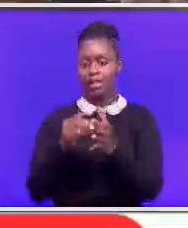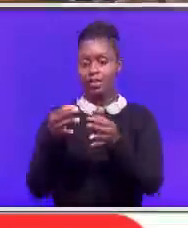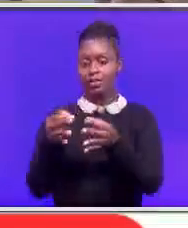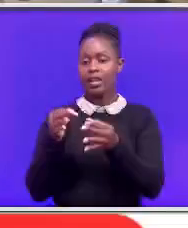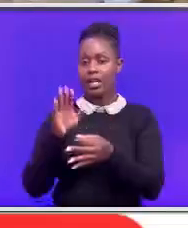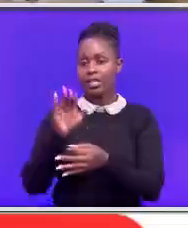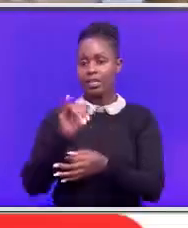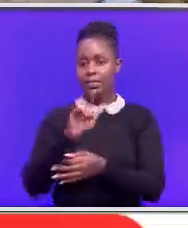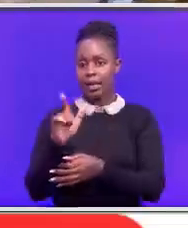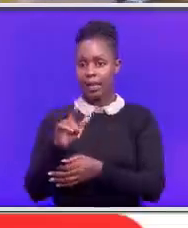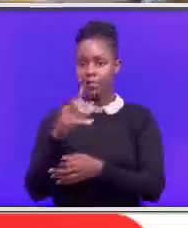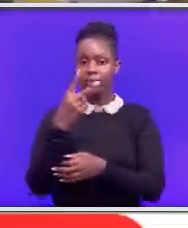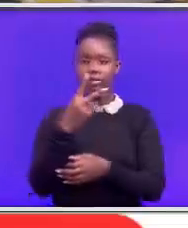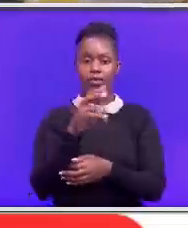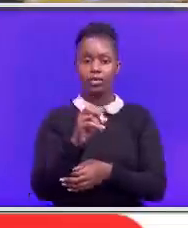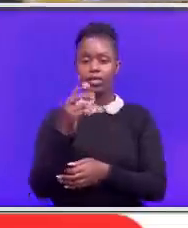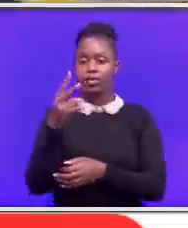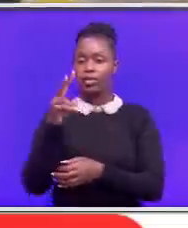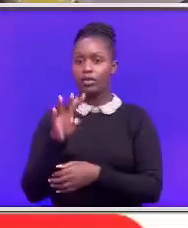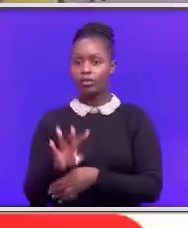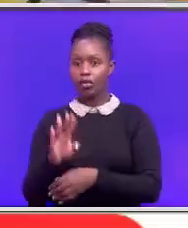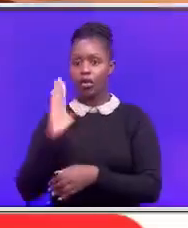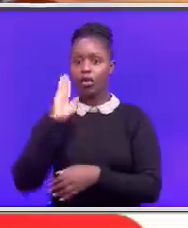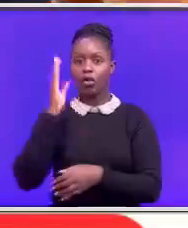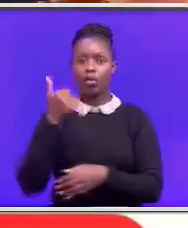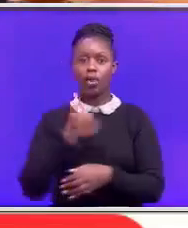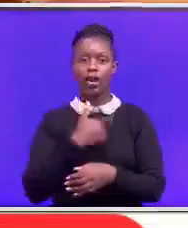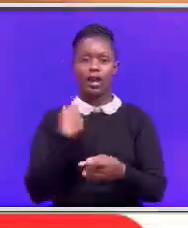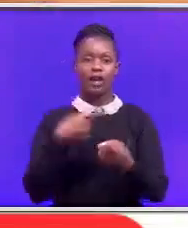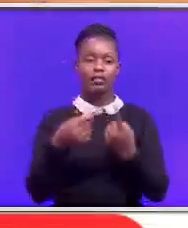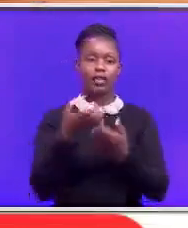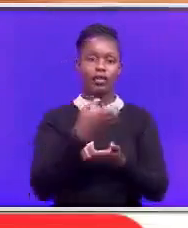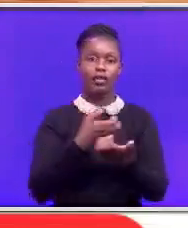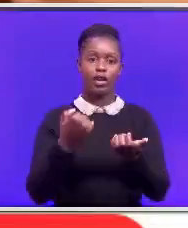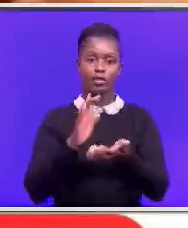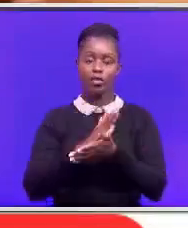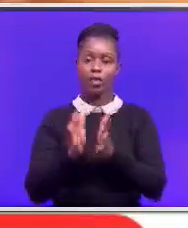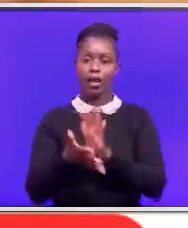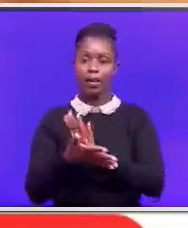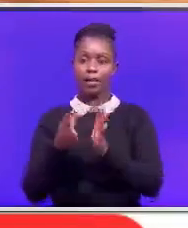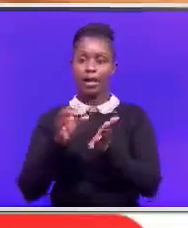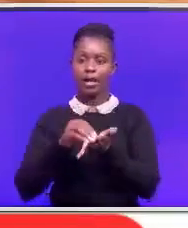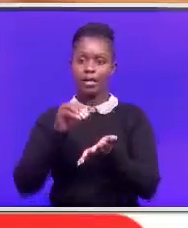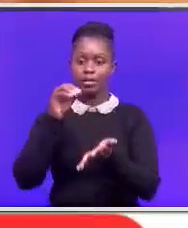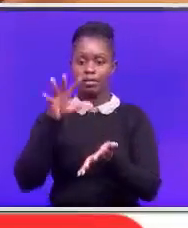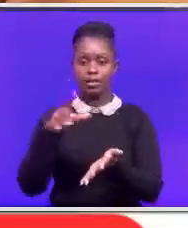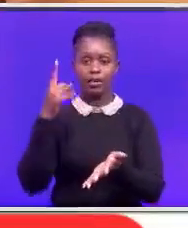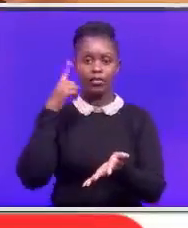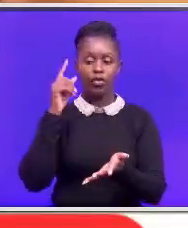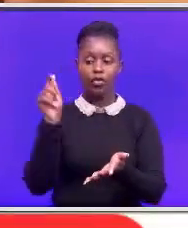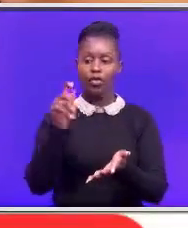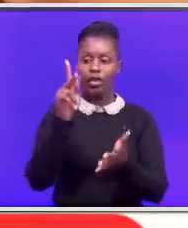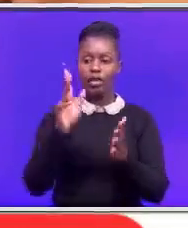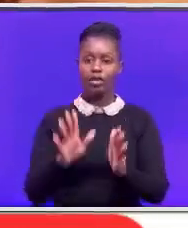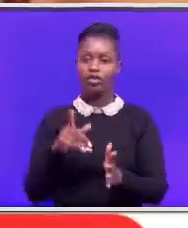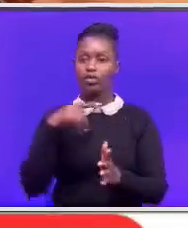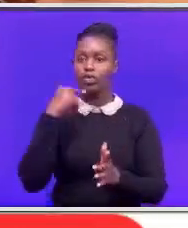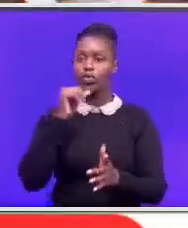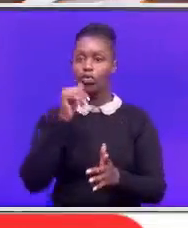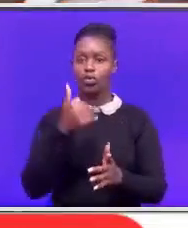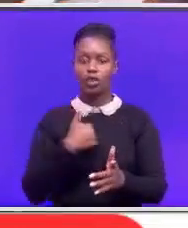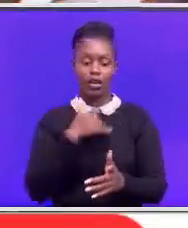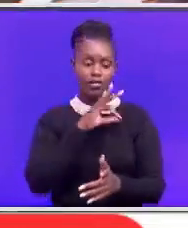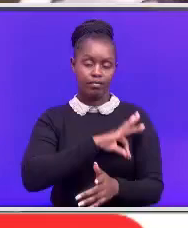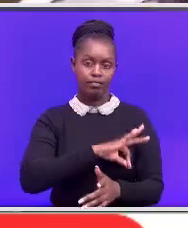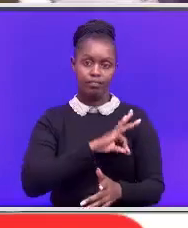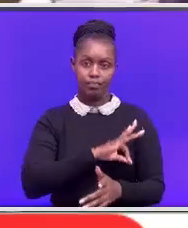mwaka 2024 utasababisha hali ya uchumi wa ghali mno kwa Wakenya wasio na kipato cha juu. Kibet,